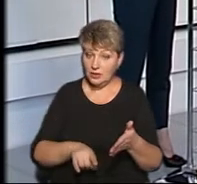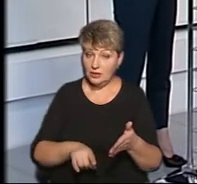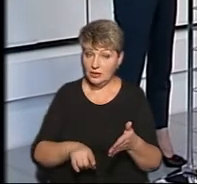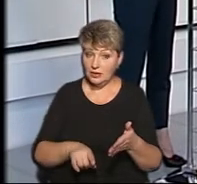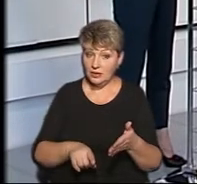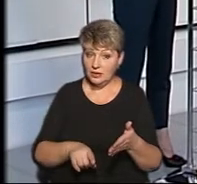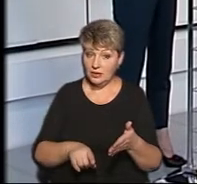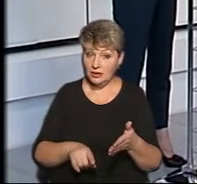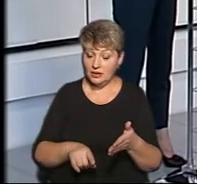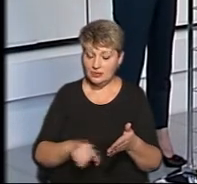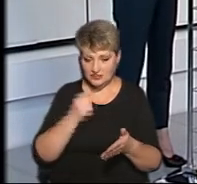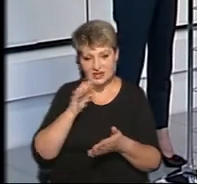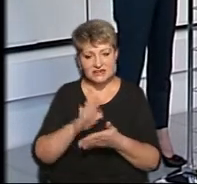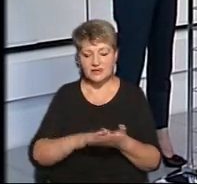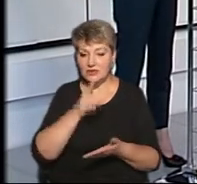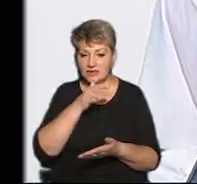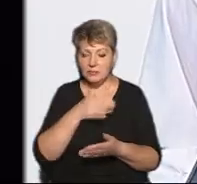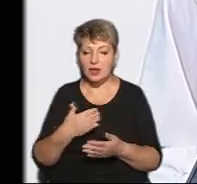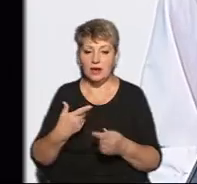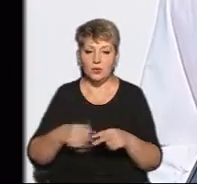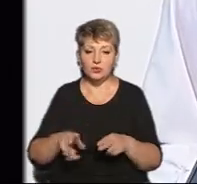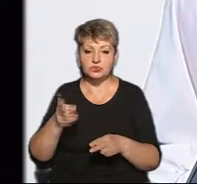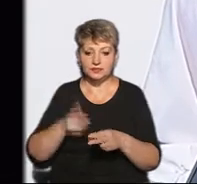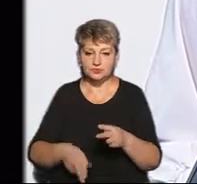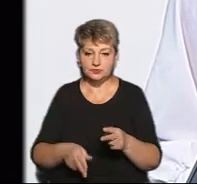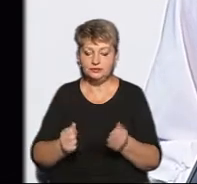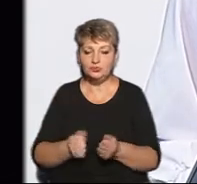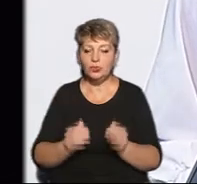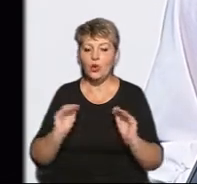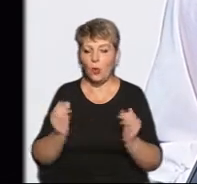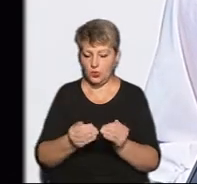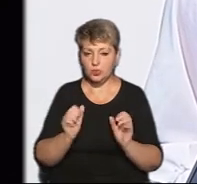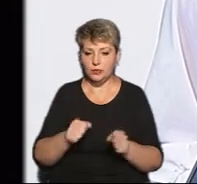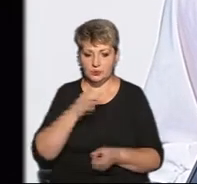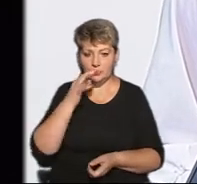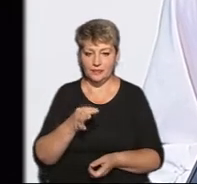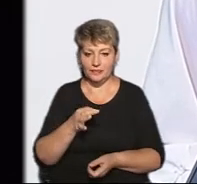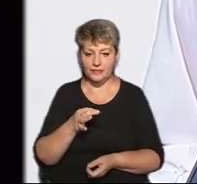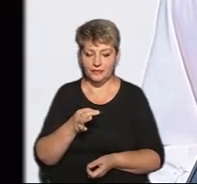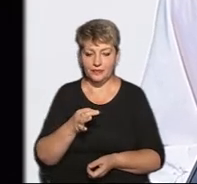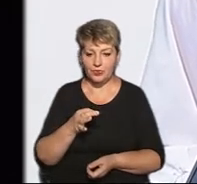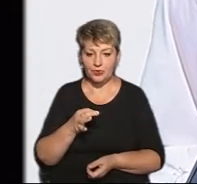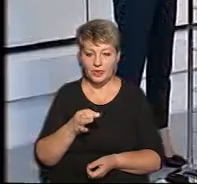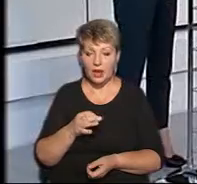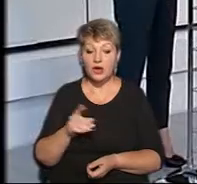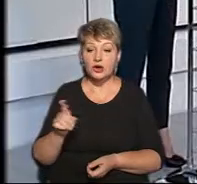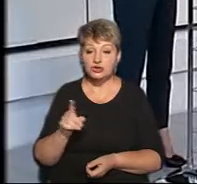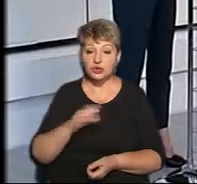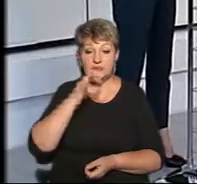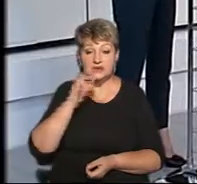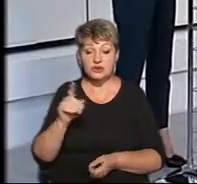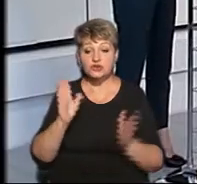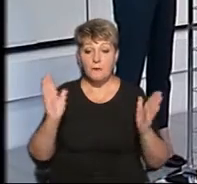у нас час вичерпано на відповідь, ви можете прокоментувати дуже коротко. Давайте я прокоментую. Для того, щоб казати, що борт